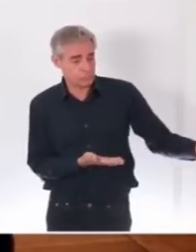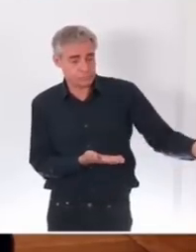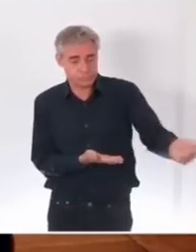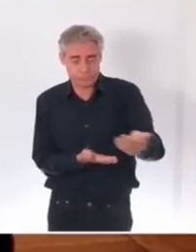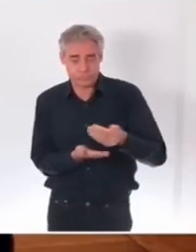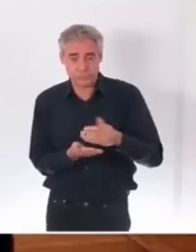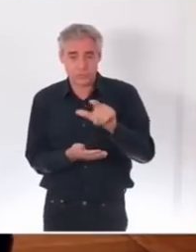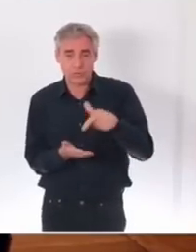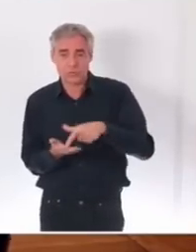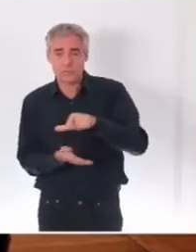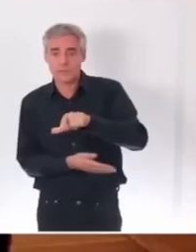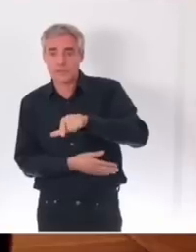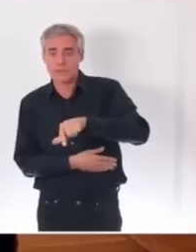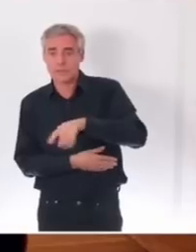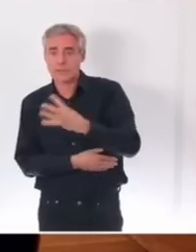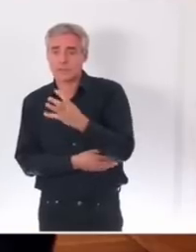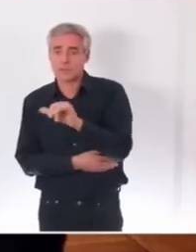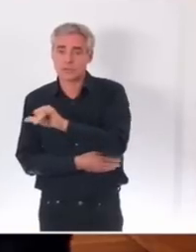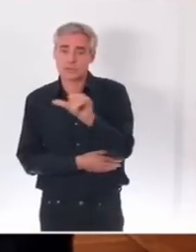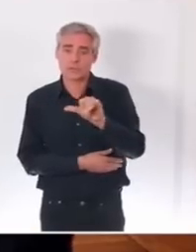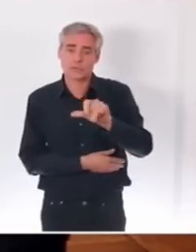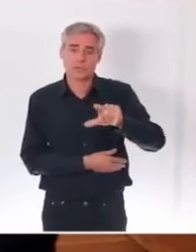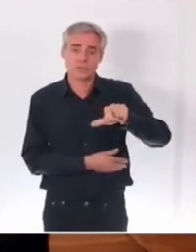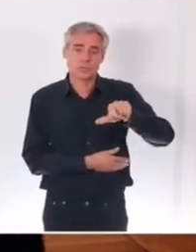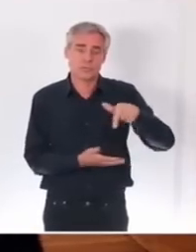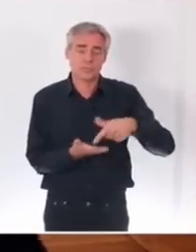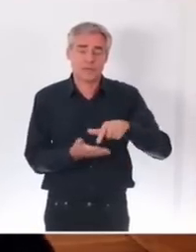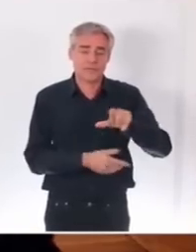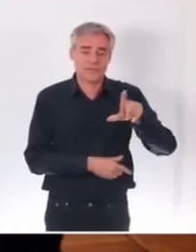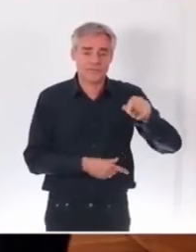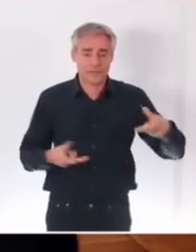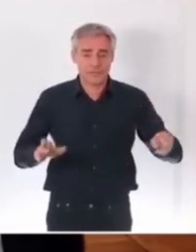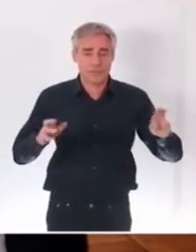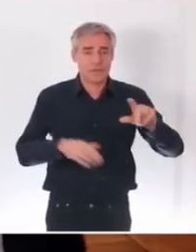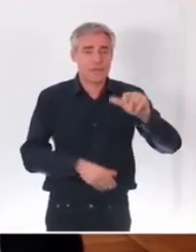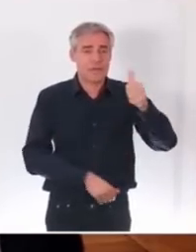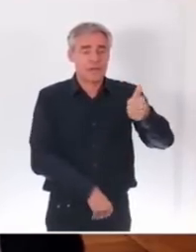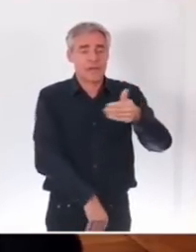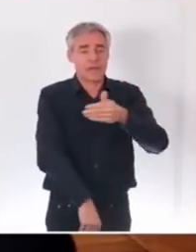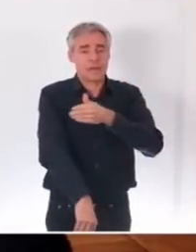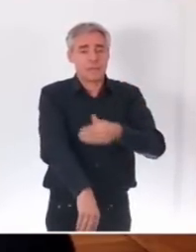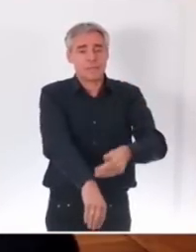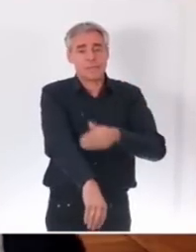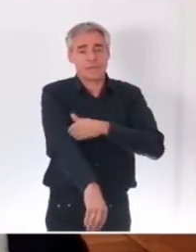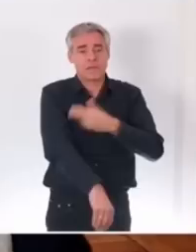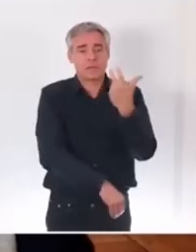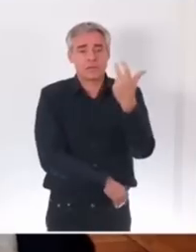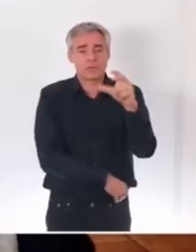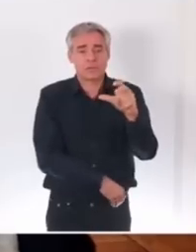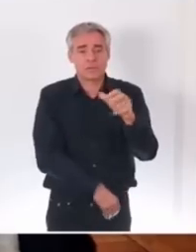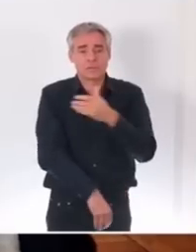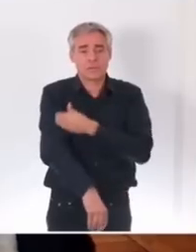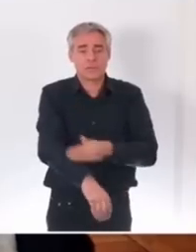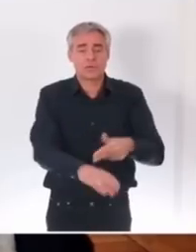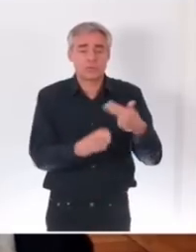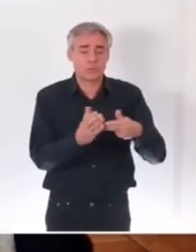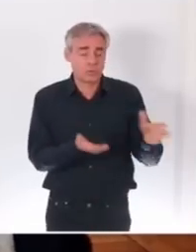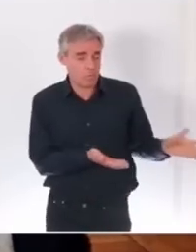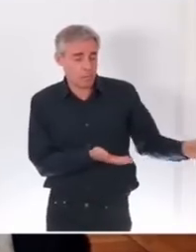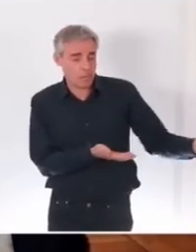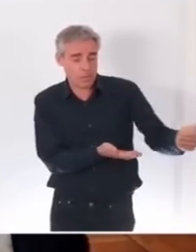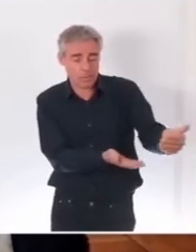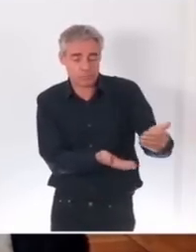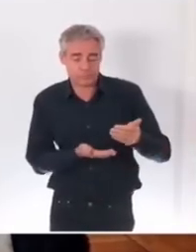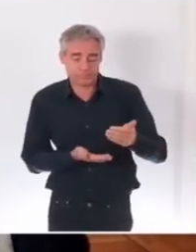entre 2014 et 2020, c'est 1,3 milliard d'euros qui ont été prélevés auprès